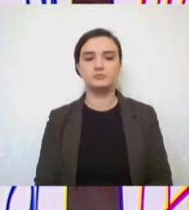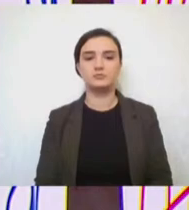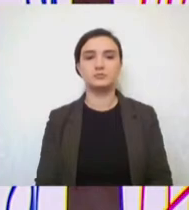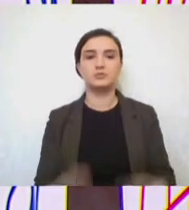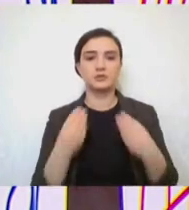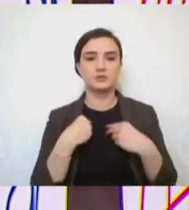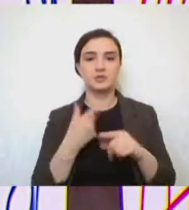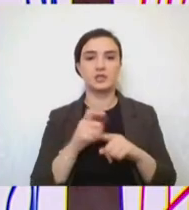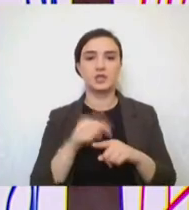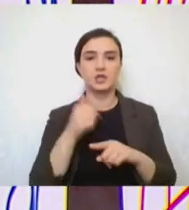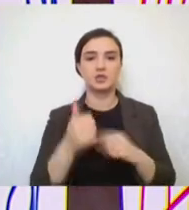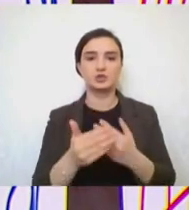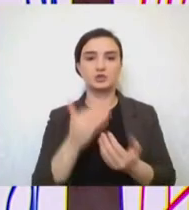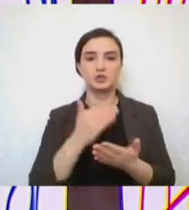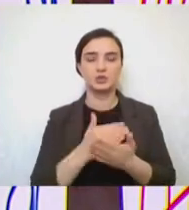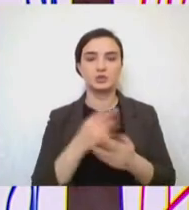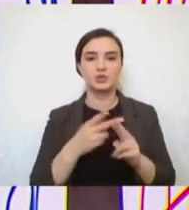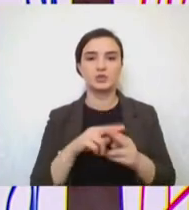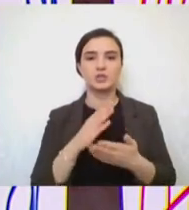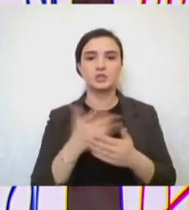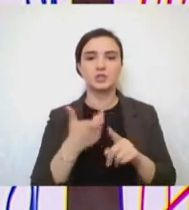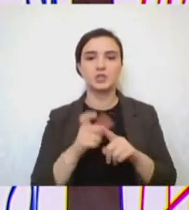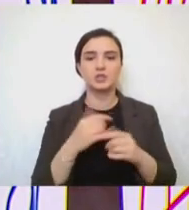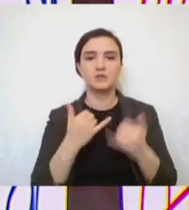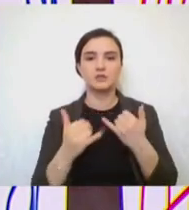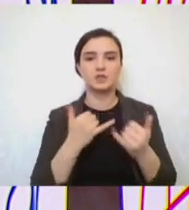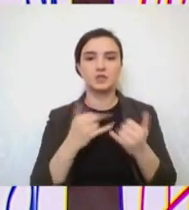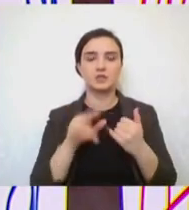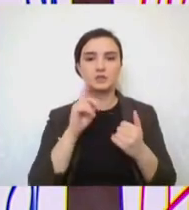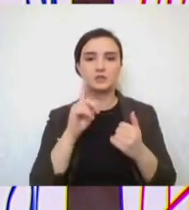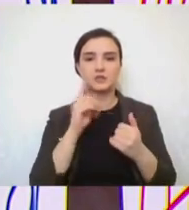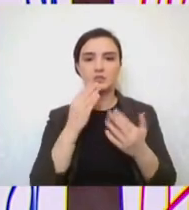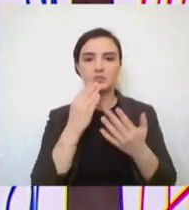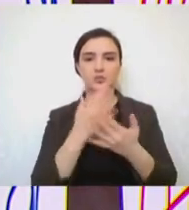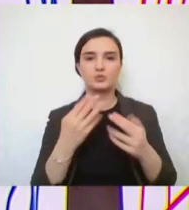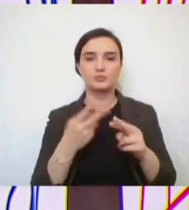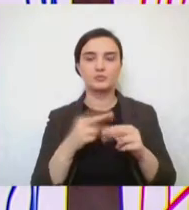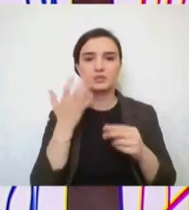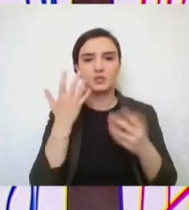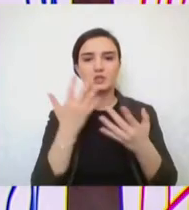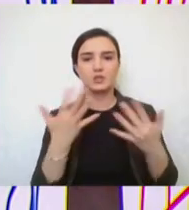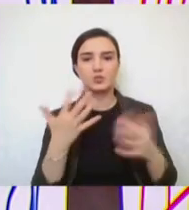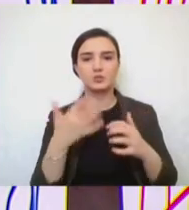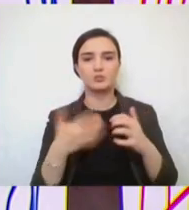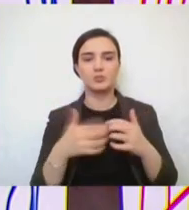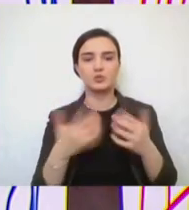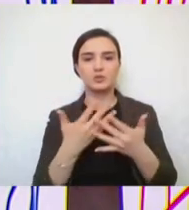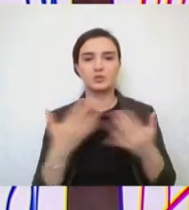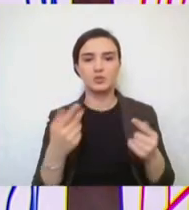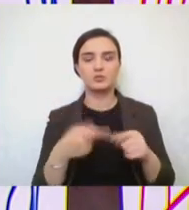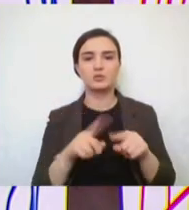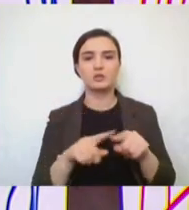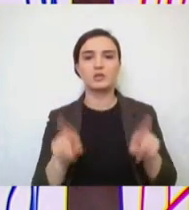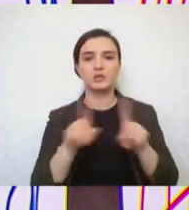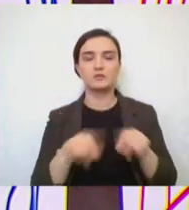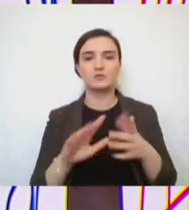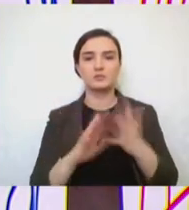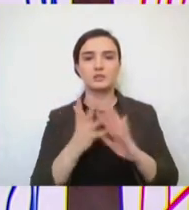არის ძალიან ყვითელი და მწვანე პროდუქტები, ხილი იქნება თუ ბოსტნეული, და აგრეთვე მცენარეული